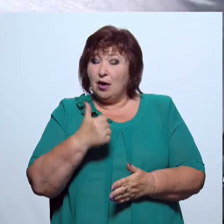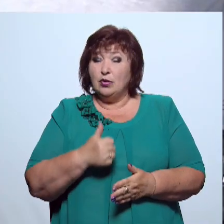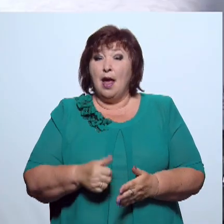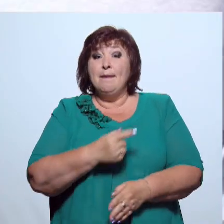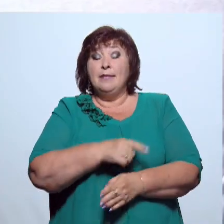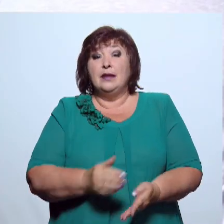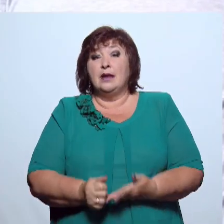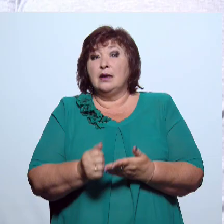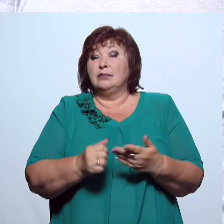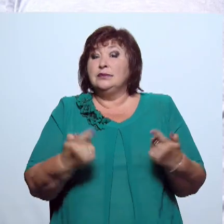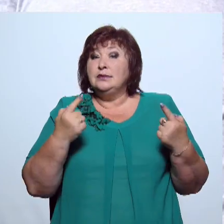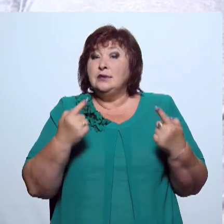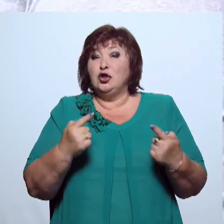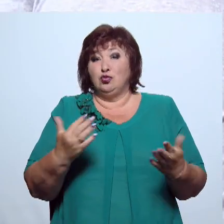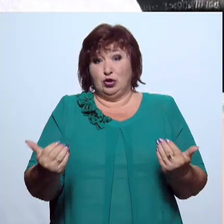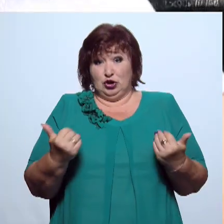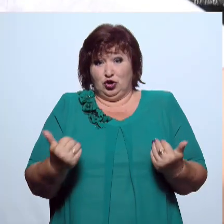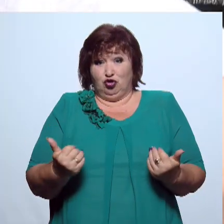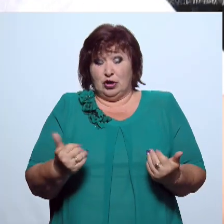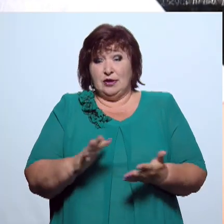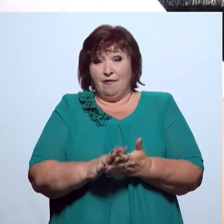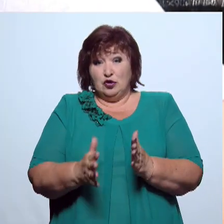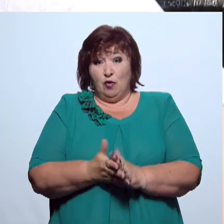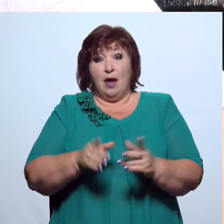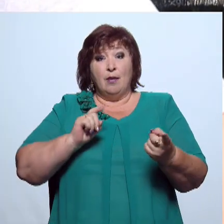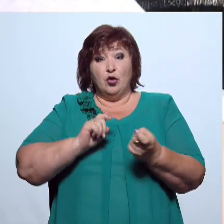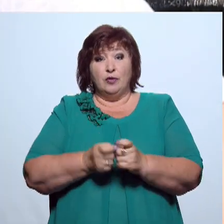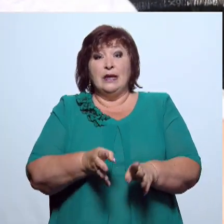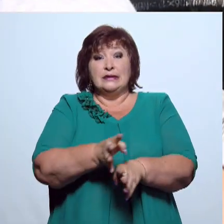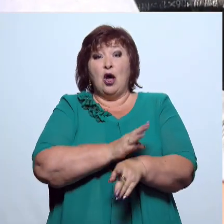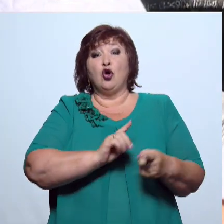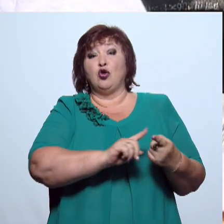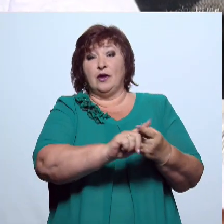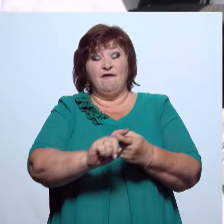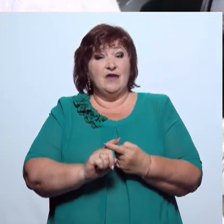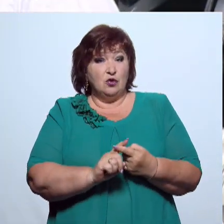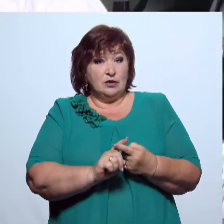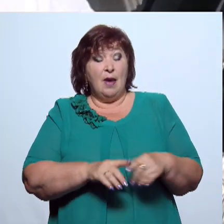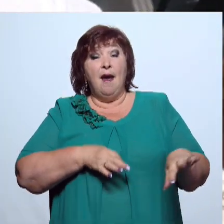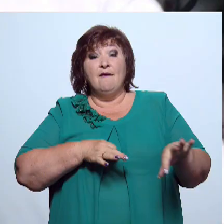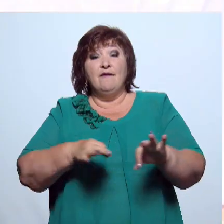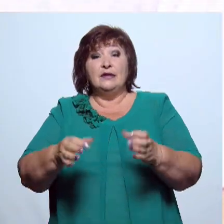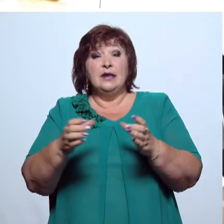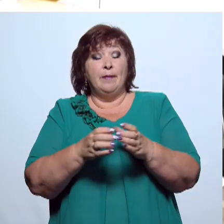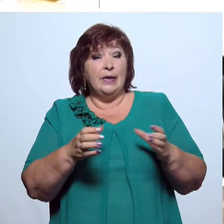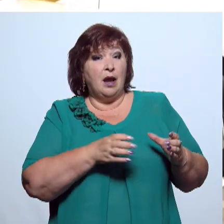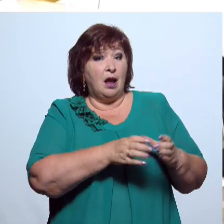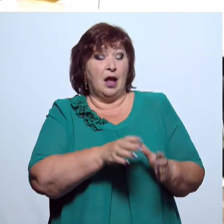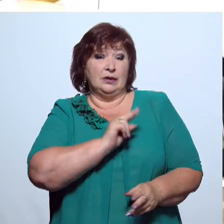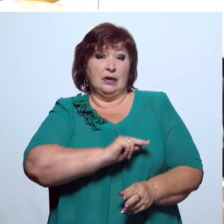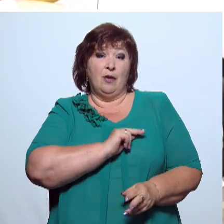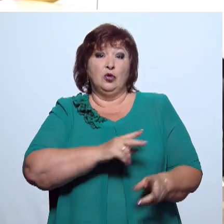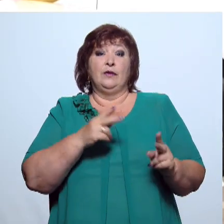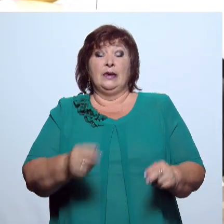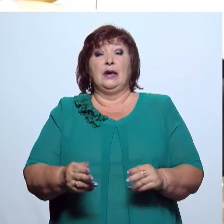поддержка более чем значимая, тем более сейчас, в условиях борьбы с коронавирусом. Выездные бригады работают, да, вот ковидным